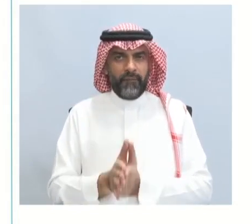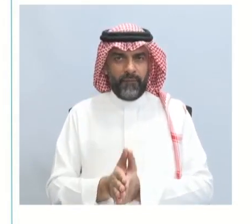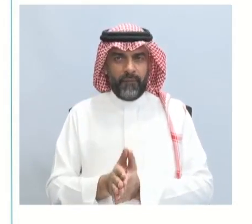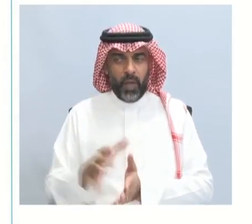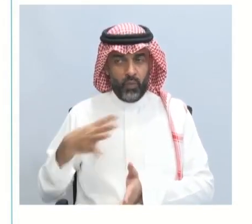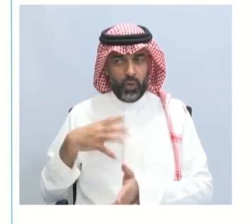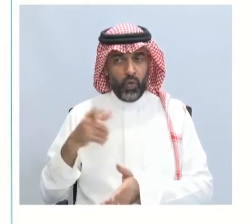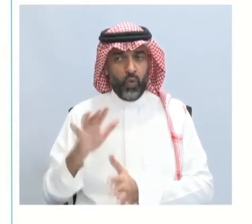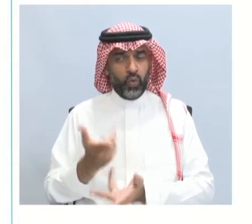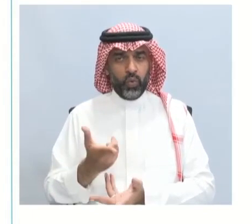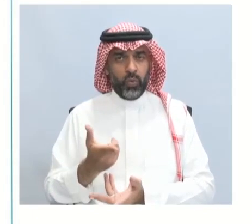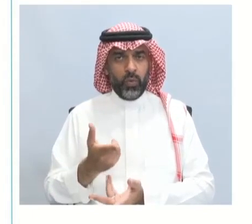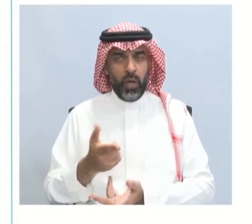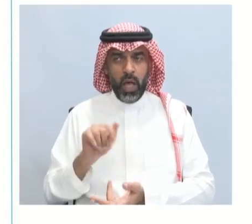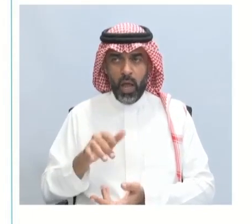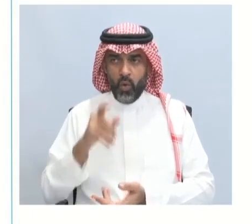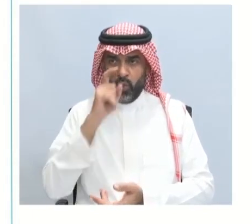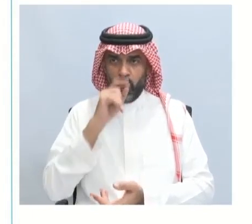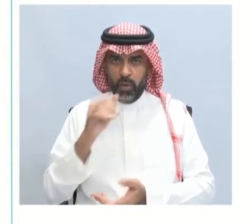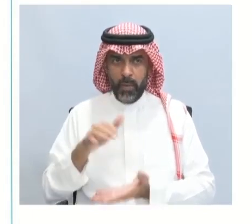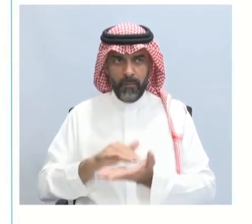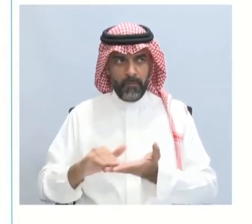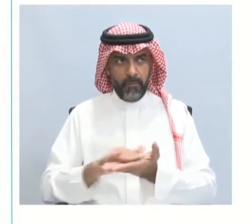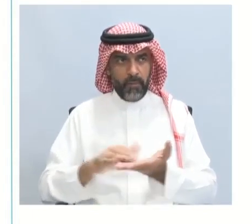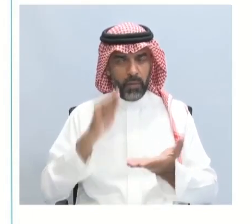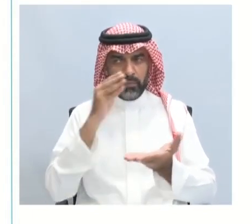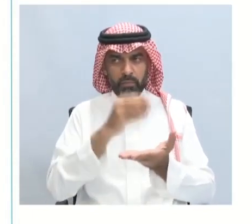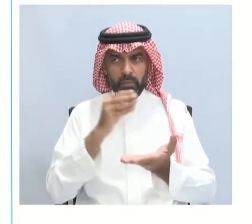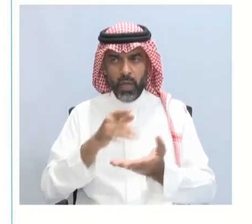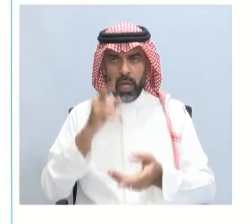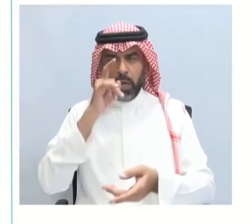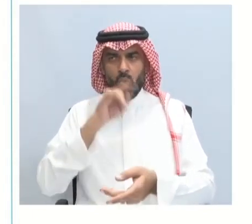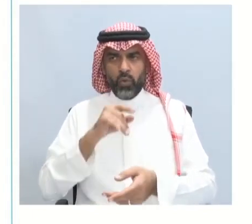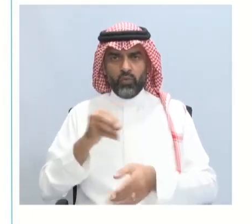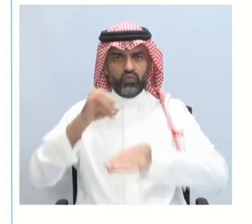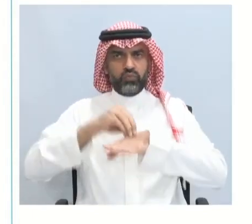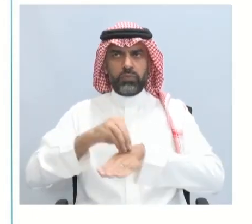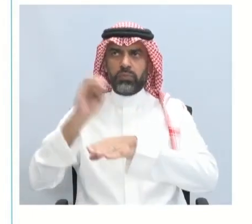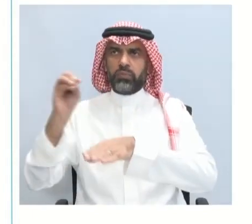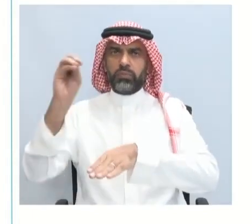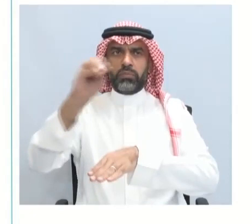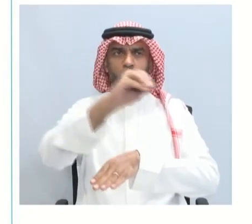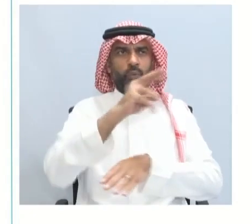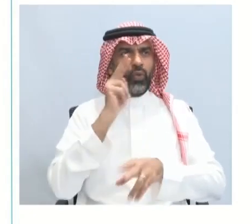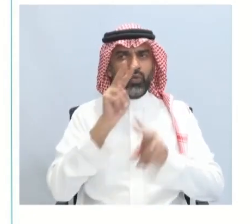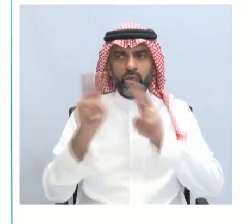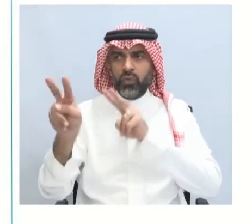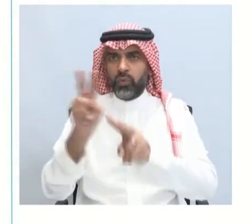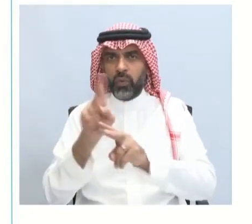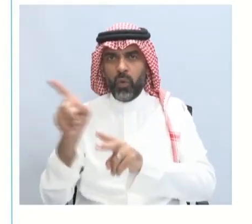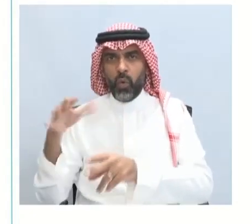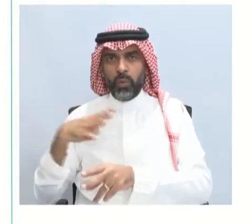عمله هل هو ميدان بحيث تكون له زيارات ميدانيه دائما ما يتنقل بين الاماكن ام هو شخص